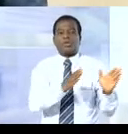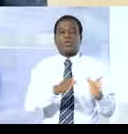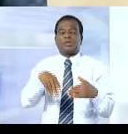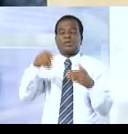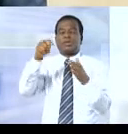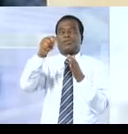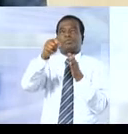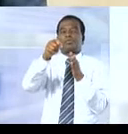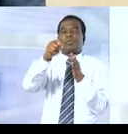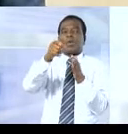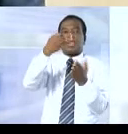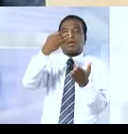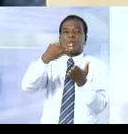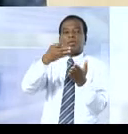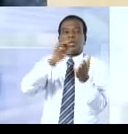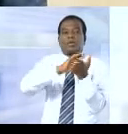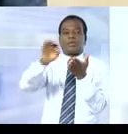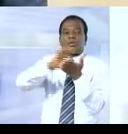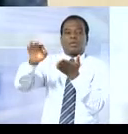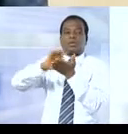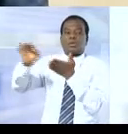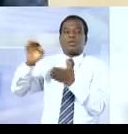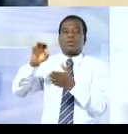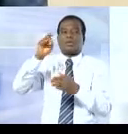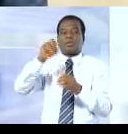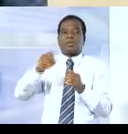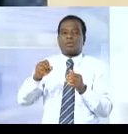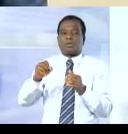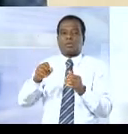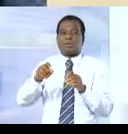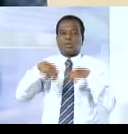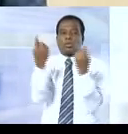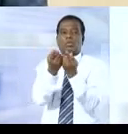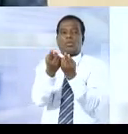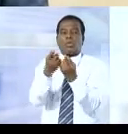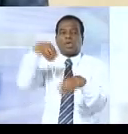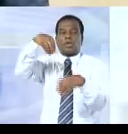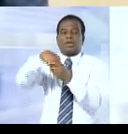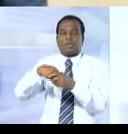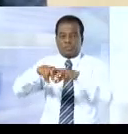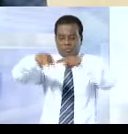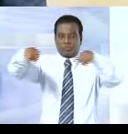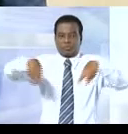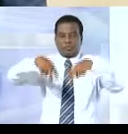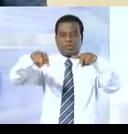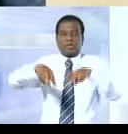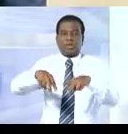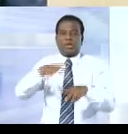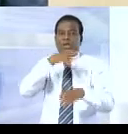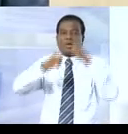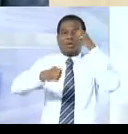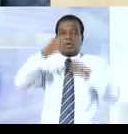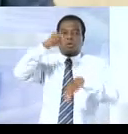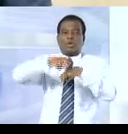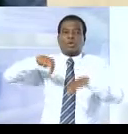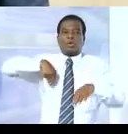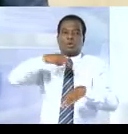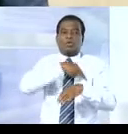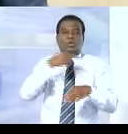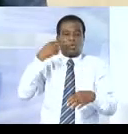comptes du Conseil de l'Entente. Dans les analyses et les évaluations, nous sommes rendus